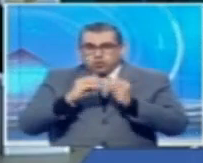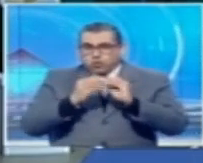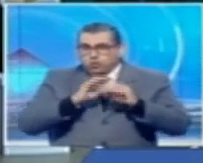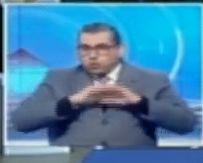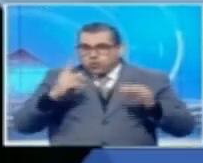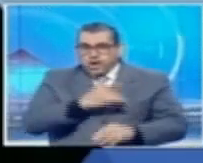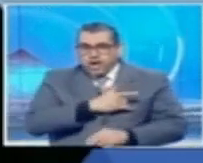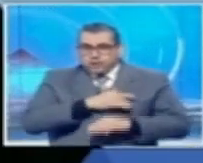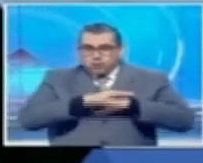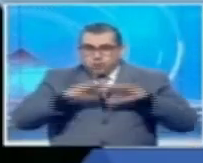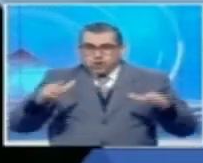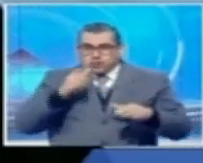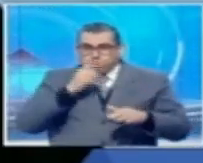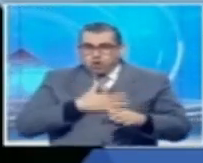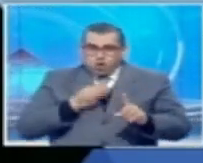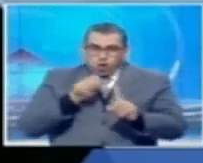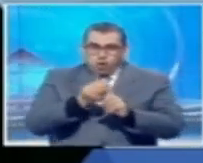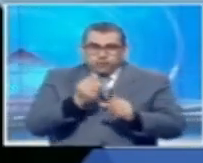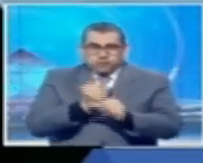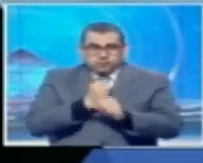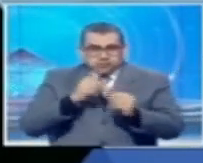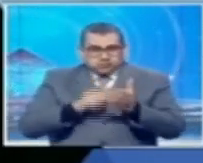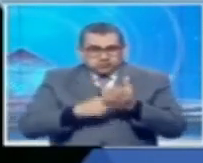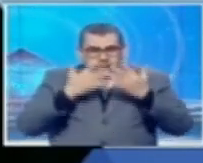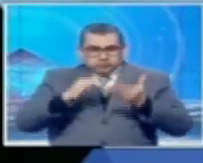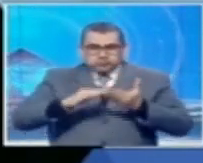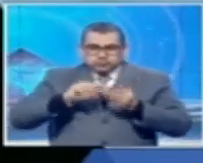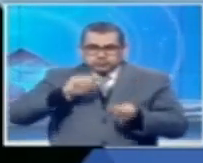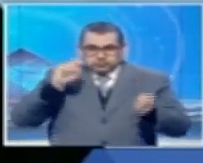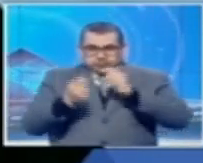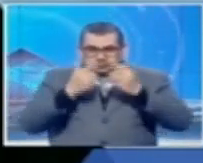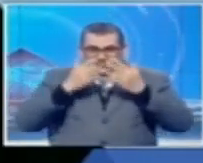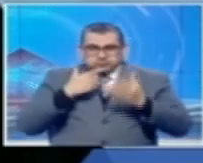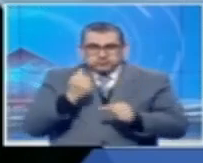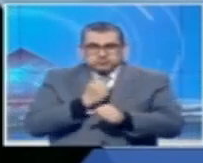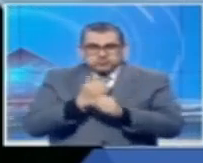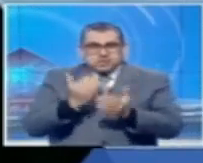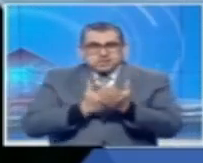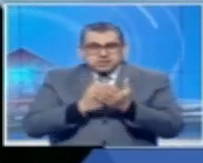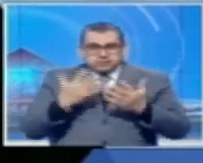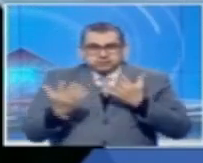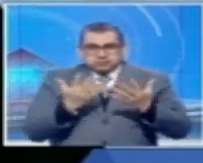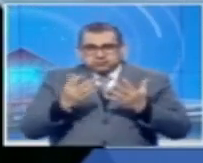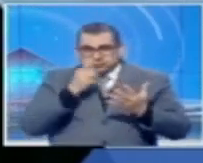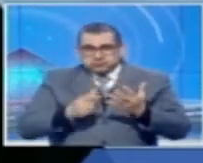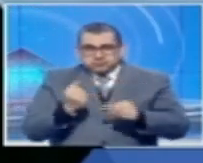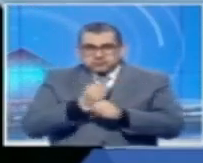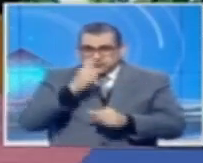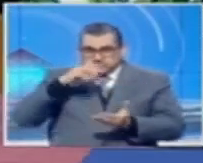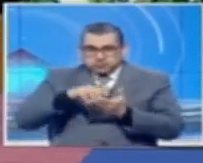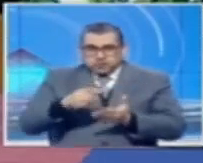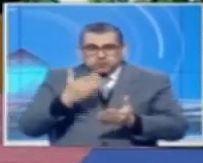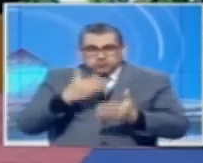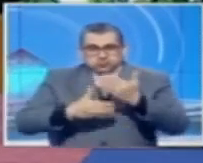والقلوب توحدت في حب هذه المبادرة، لان هي عملت نوع من الانعاش الاقتصادي بشكل كبير لهذه القرية،